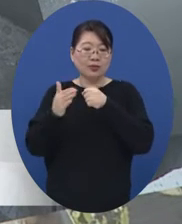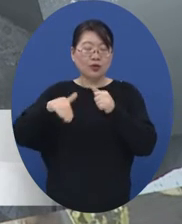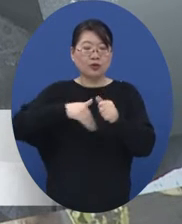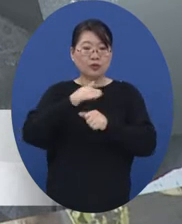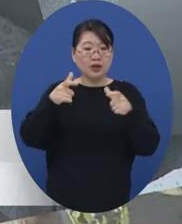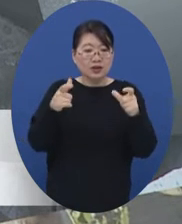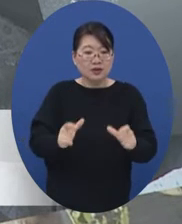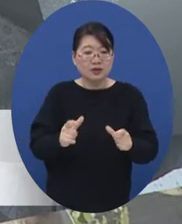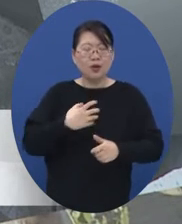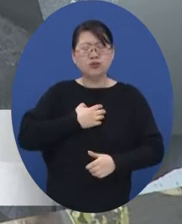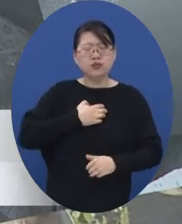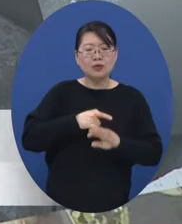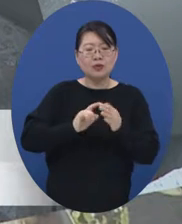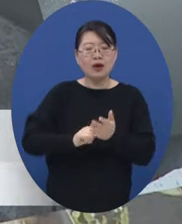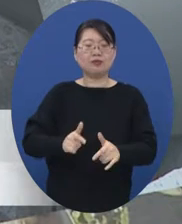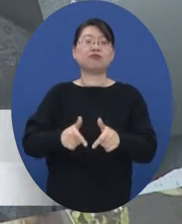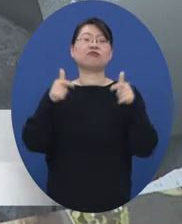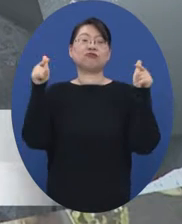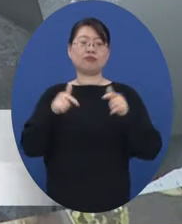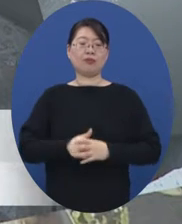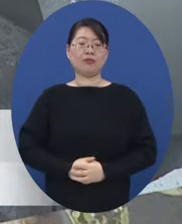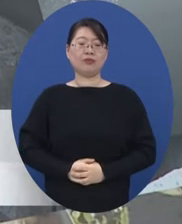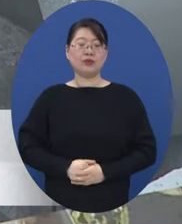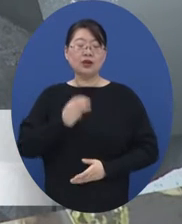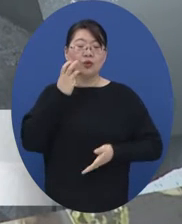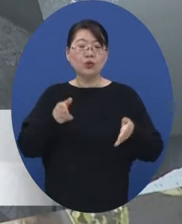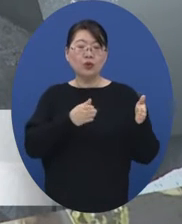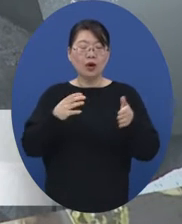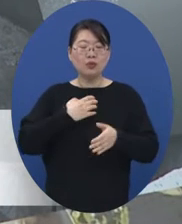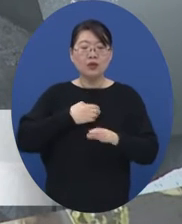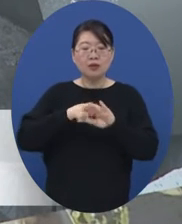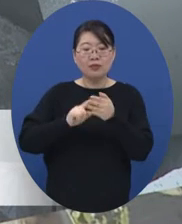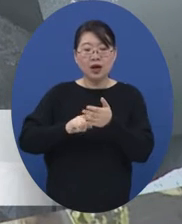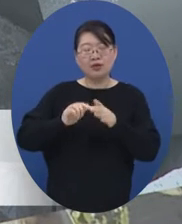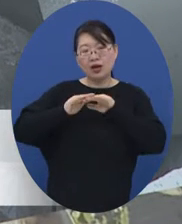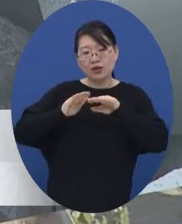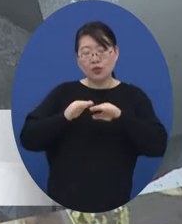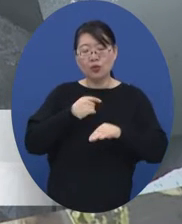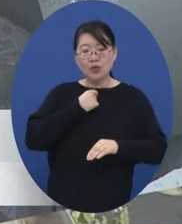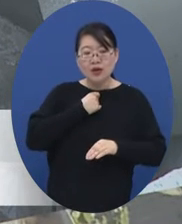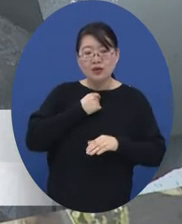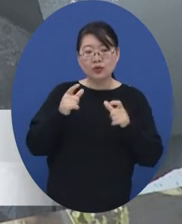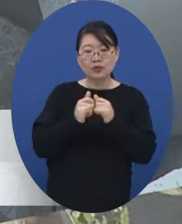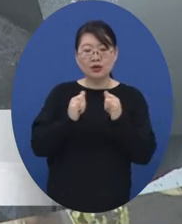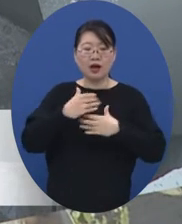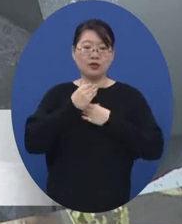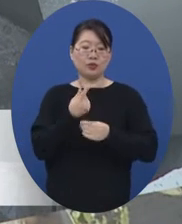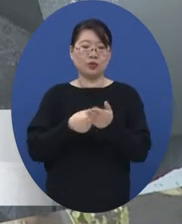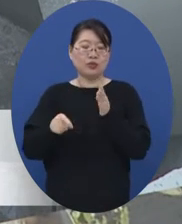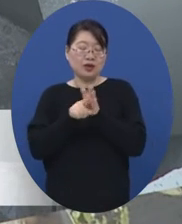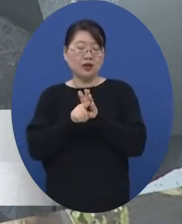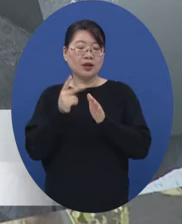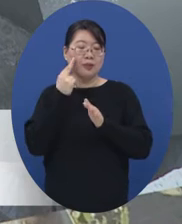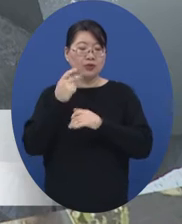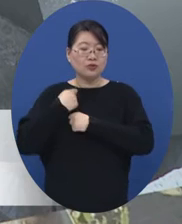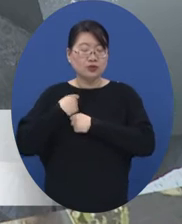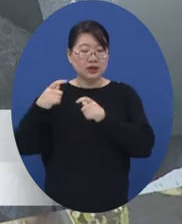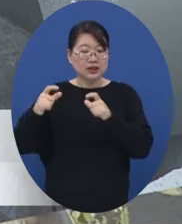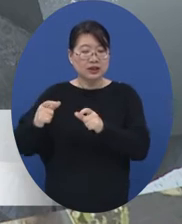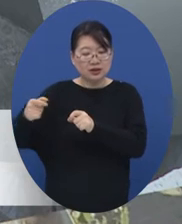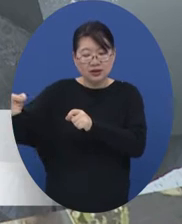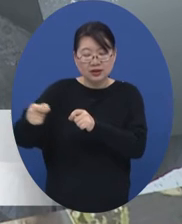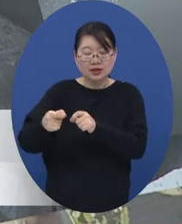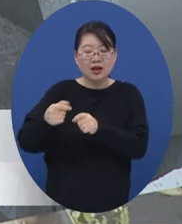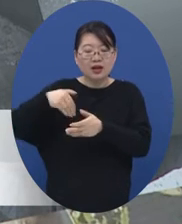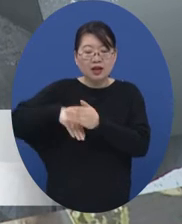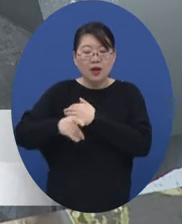주민들의 불안감이 높아졌는데요 경기도는 불안감을 해소하고 도민들의 안전을 위해 미군기지 주변 지하수